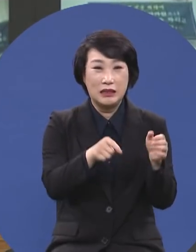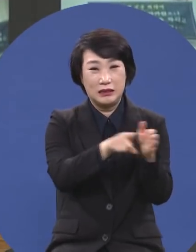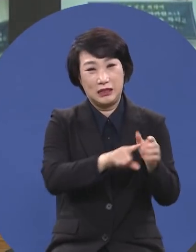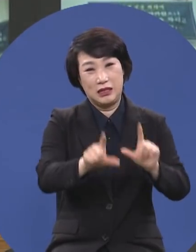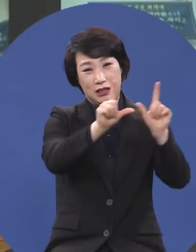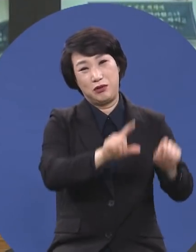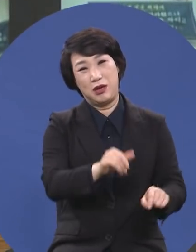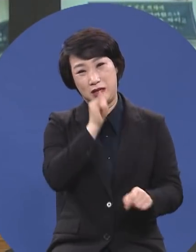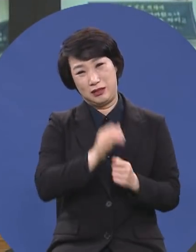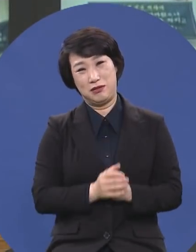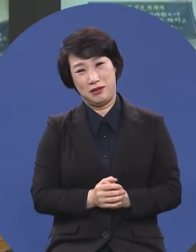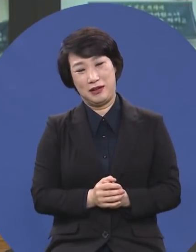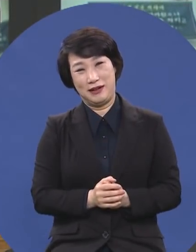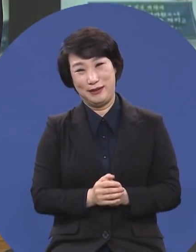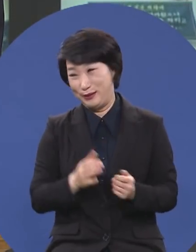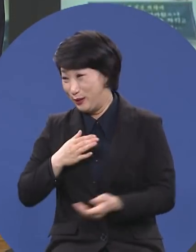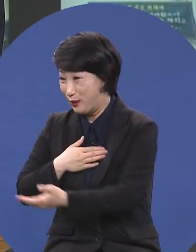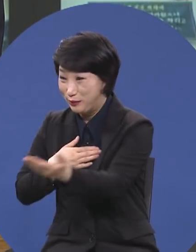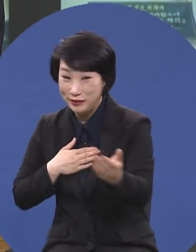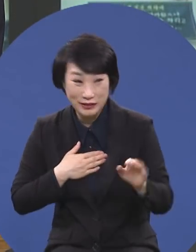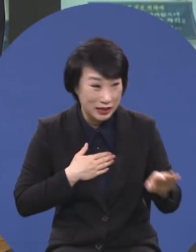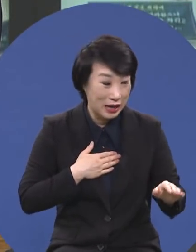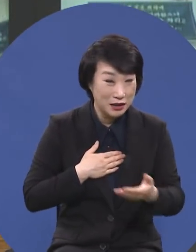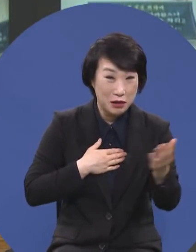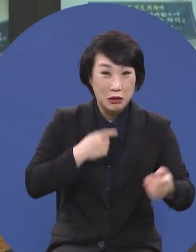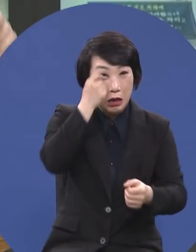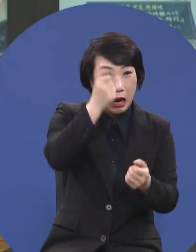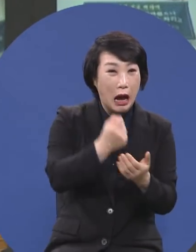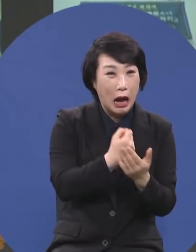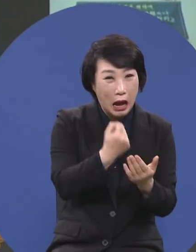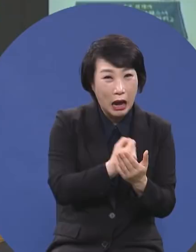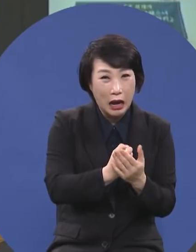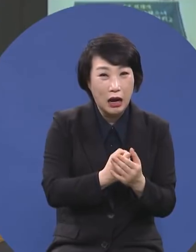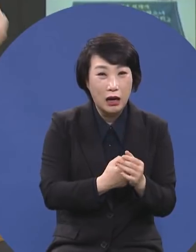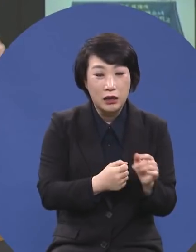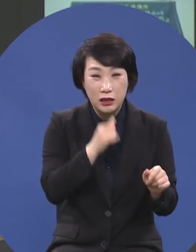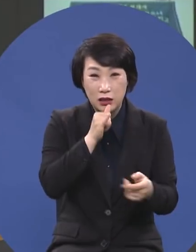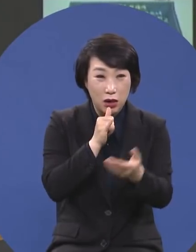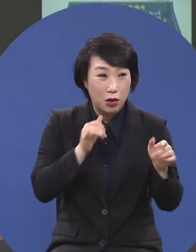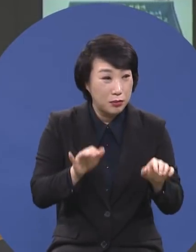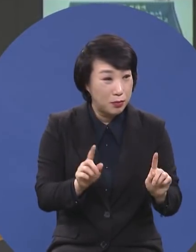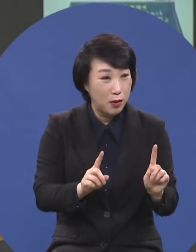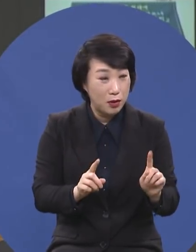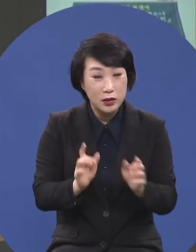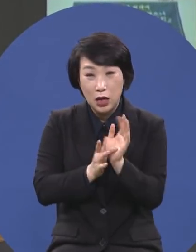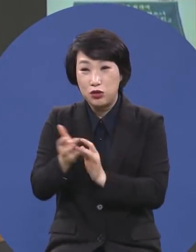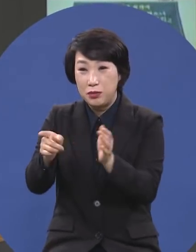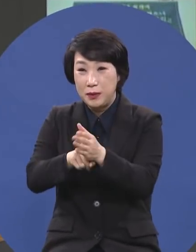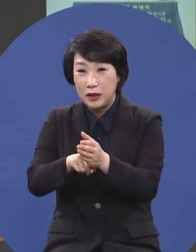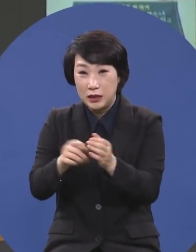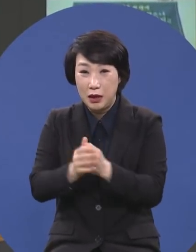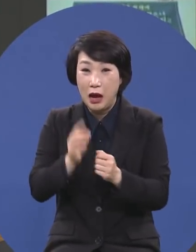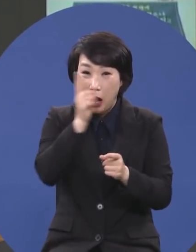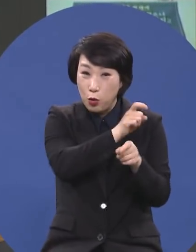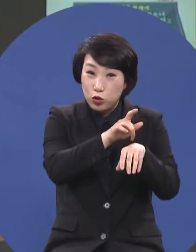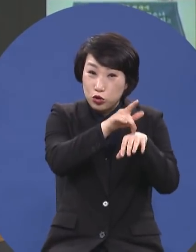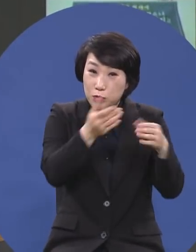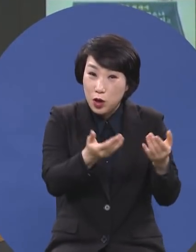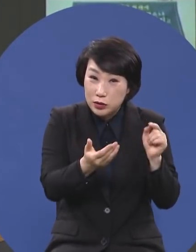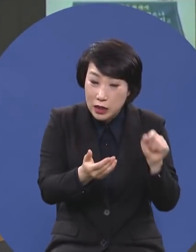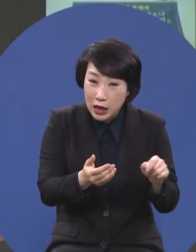신앙생활을 하는데, 좀 비참하다니까 잘 들어. 예수 믿기 때문에 악한 마귀 사단